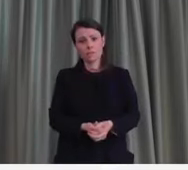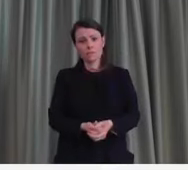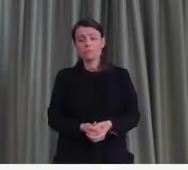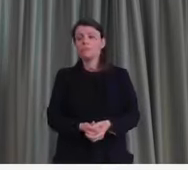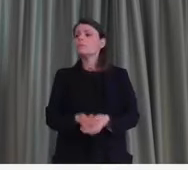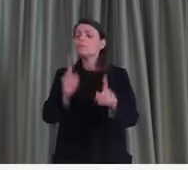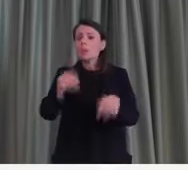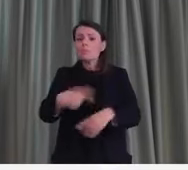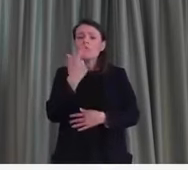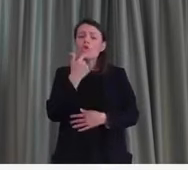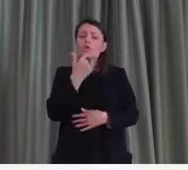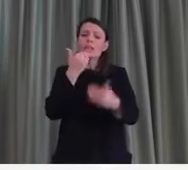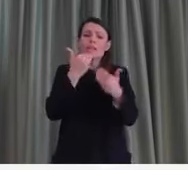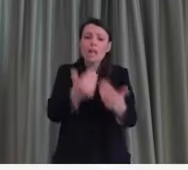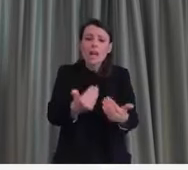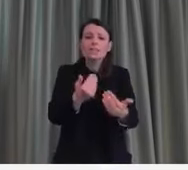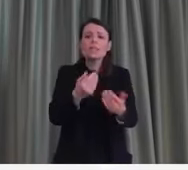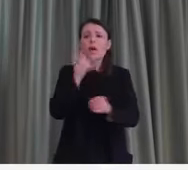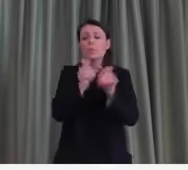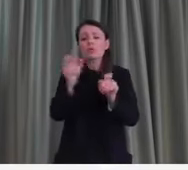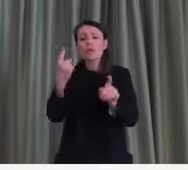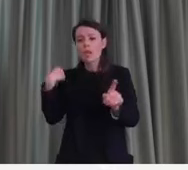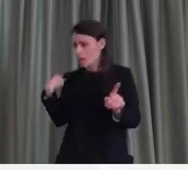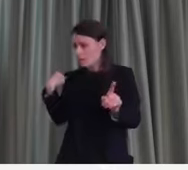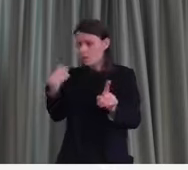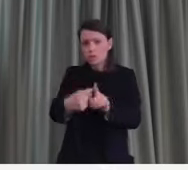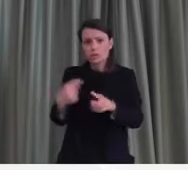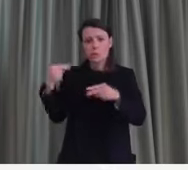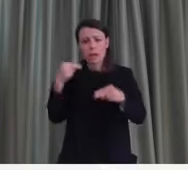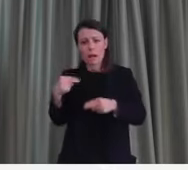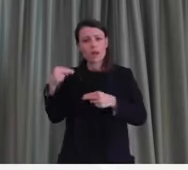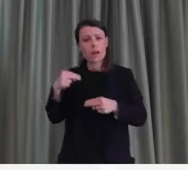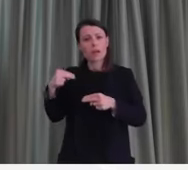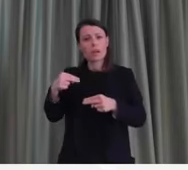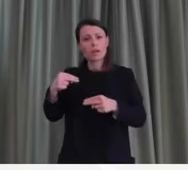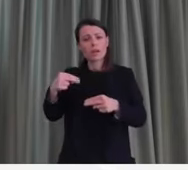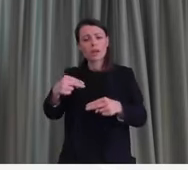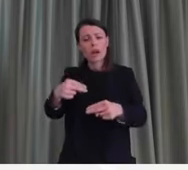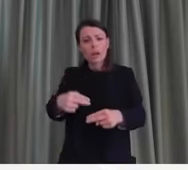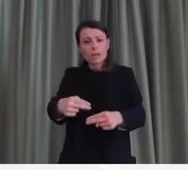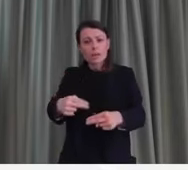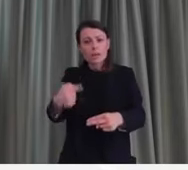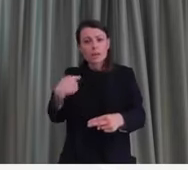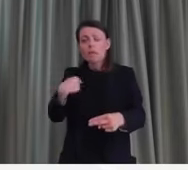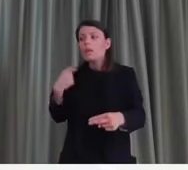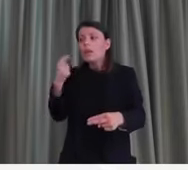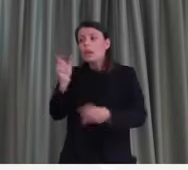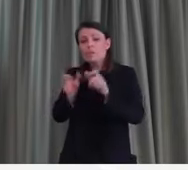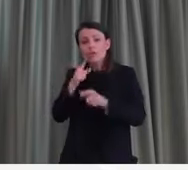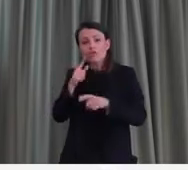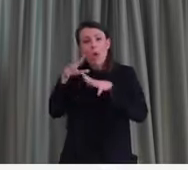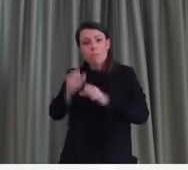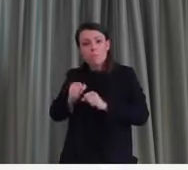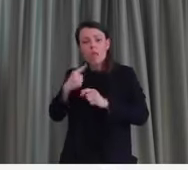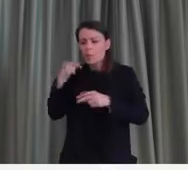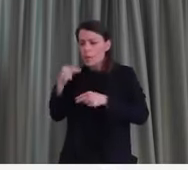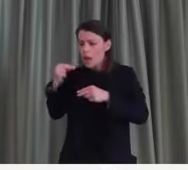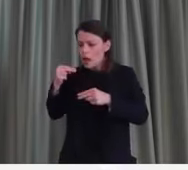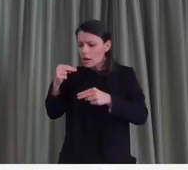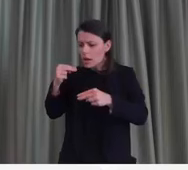far sì che regione lombardia avesse prima di questa emergenza un bilancio a posto perché noi